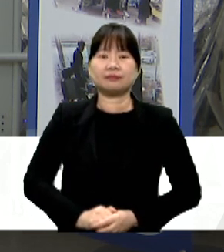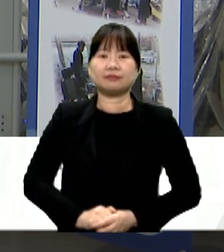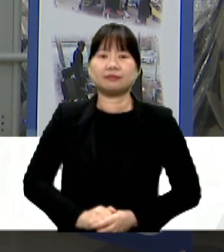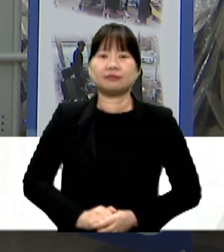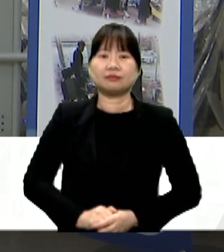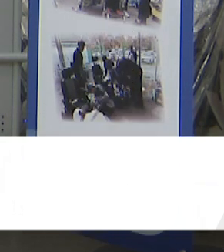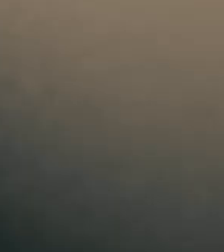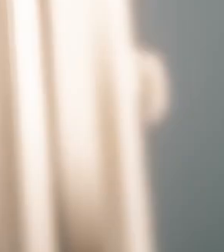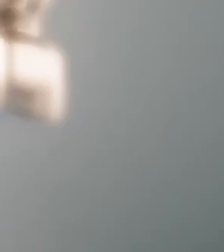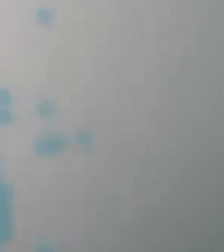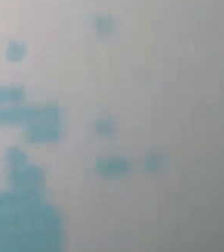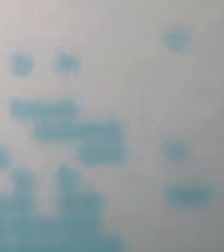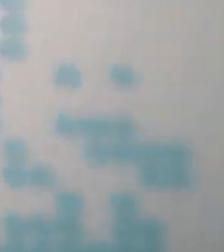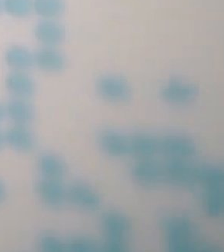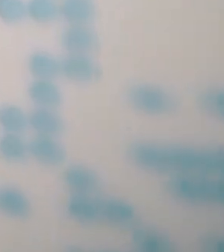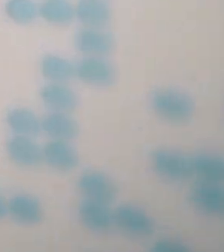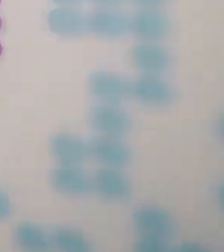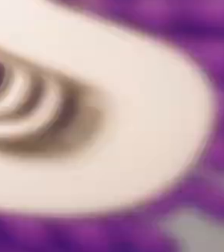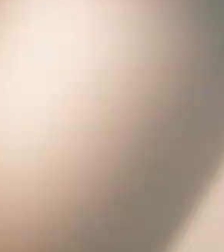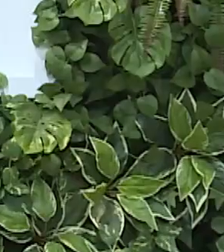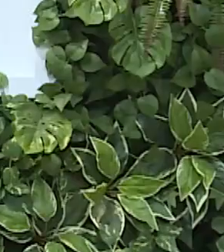전망됩니다.